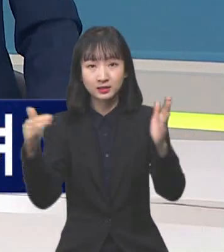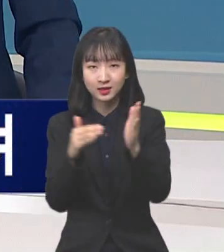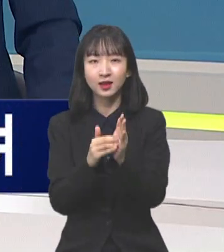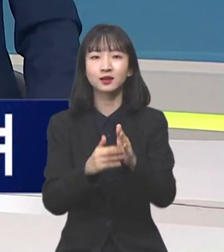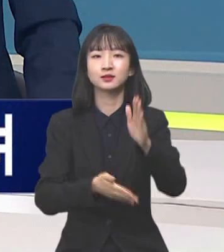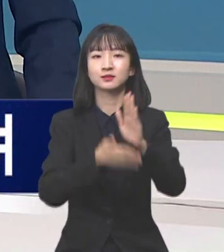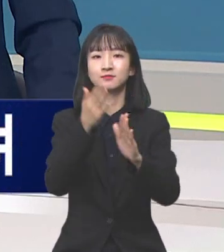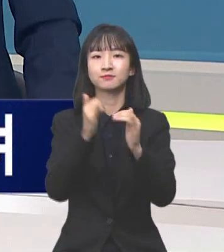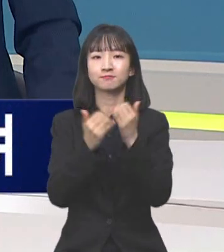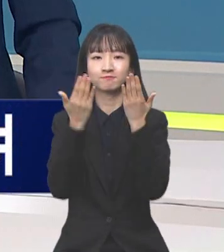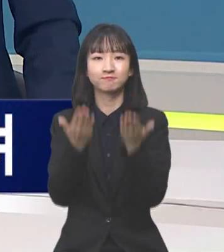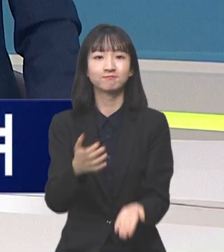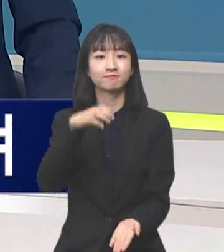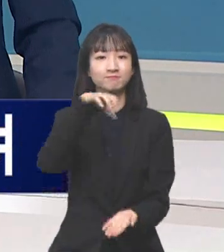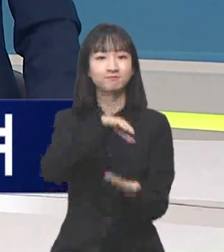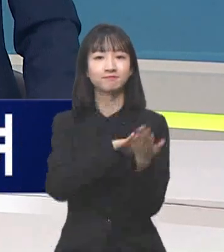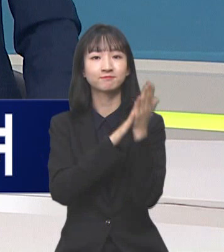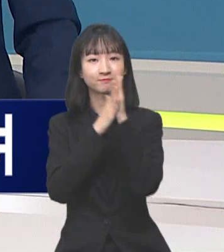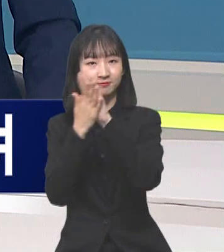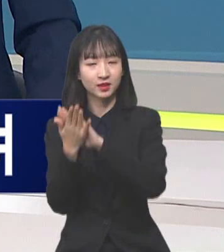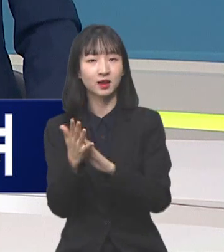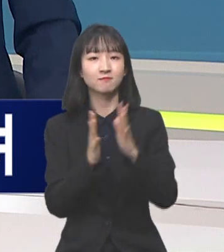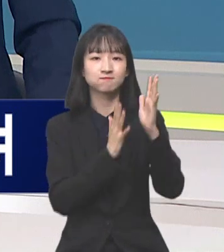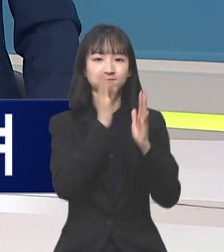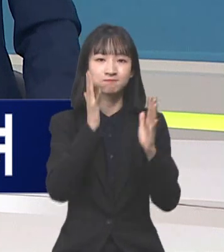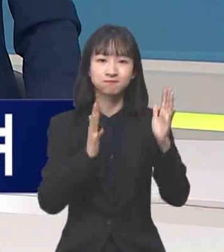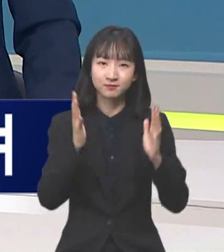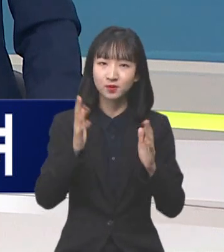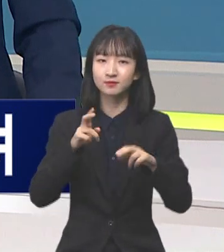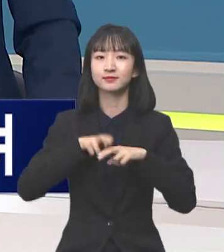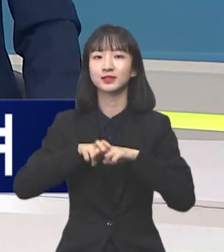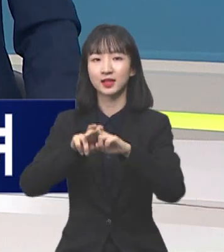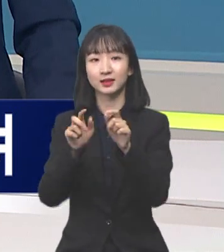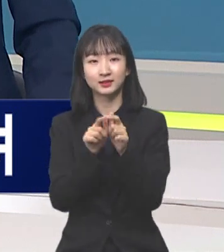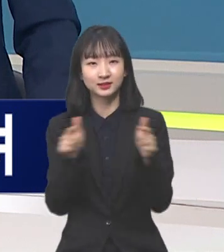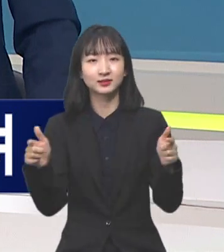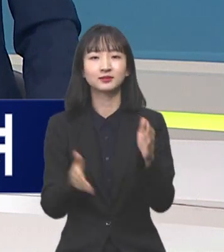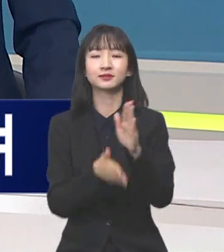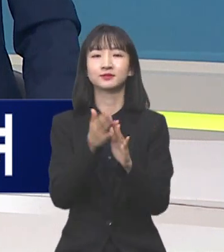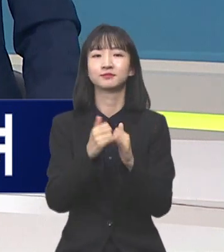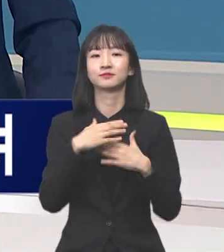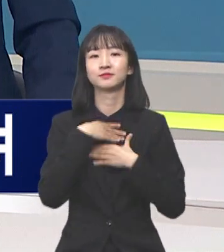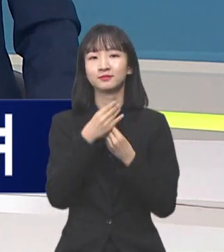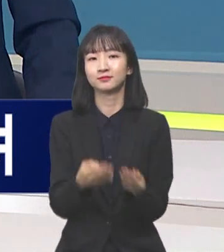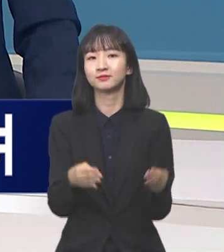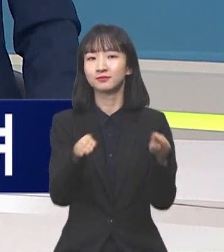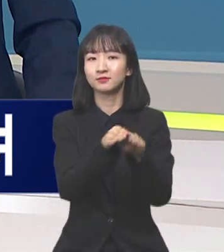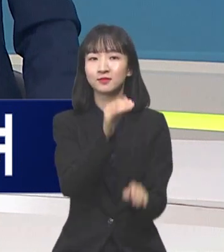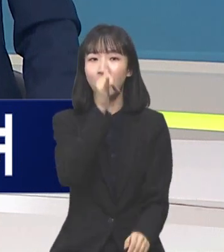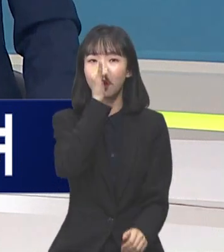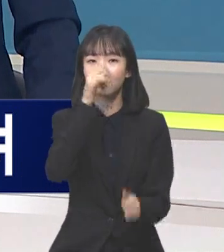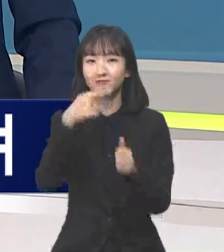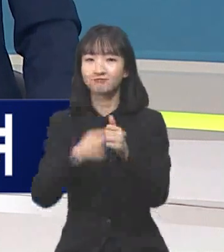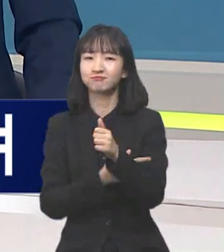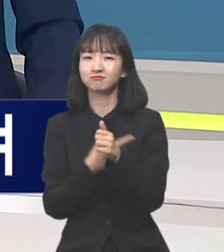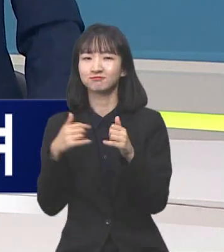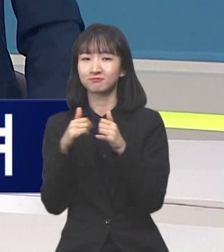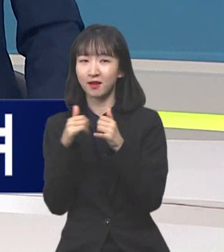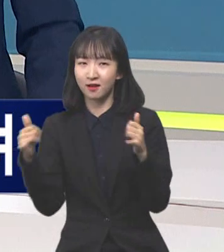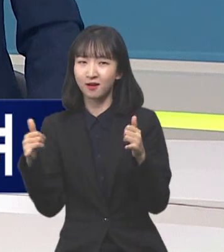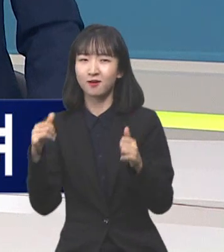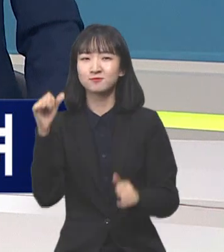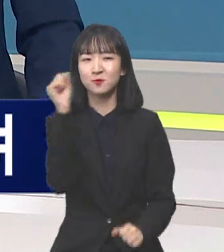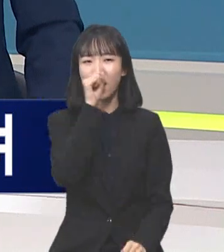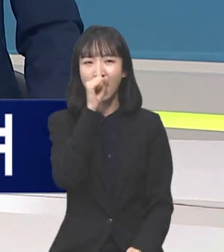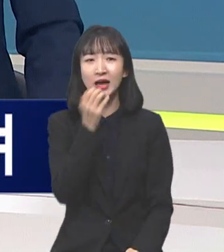휴식 공간으로 재탄생했습니다 잔디 마당 과 근해 등 시민 편의 시설이 조성돼 벌써부터 이용객들의 보기 좋은데요